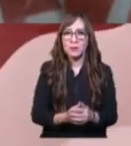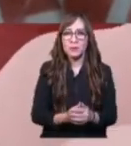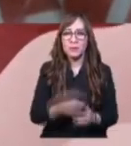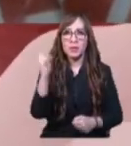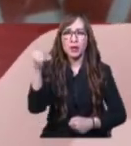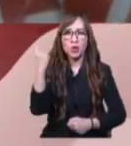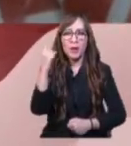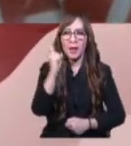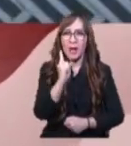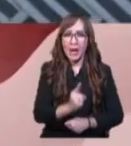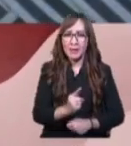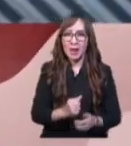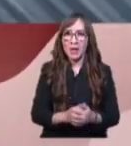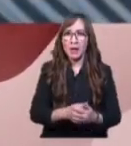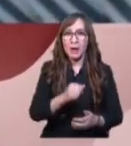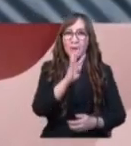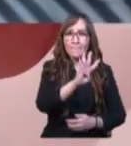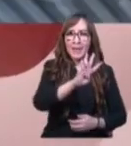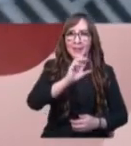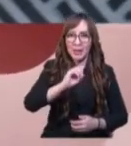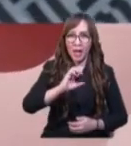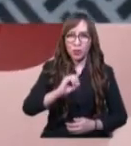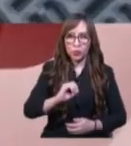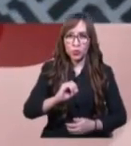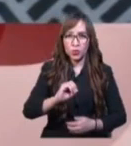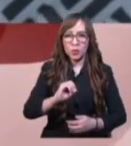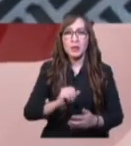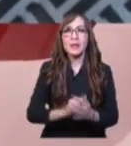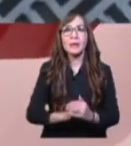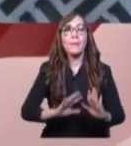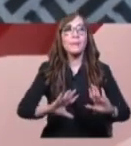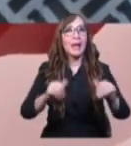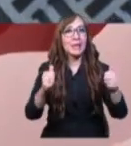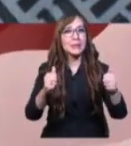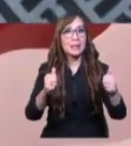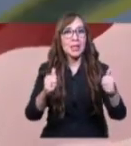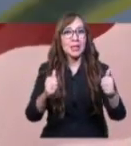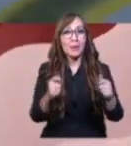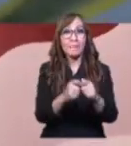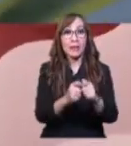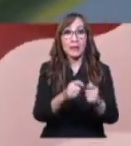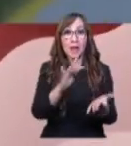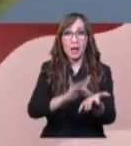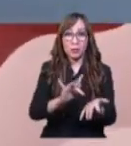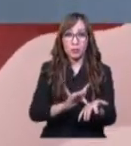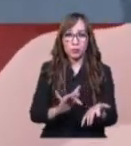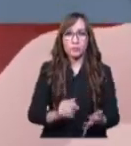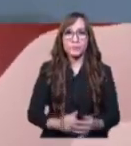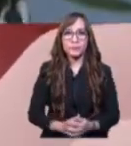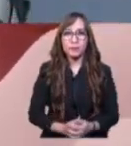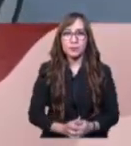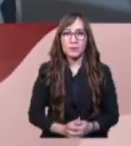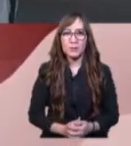nasional, itu hanya 400 yang berhasil onboard, yang berhasil buka akun. Dari yang 400 ini,